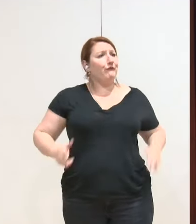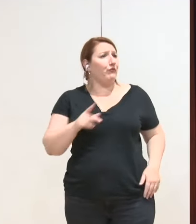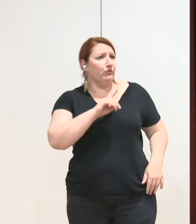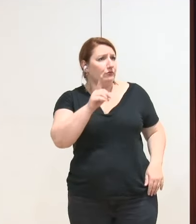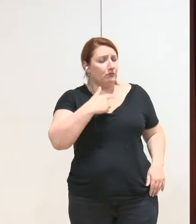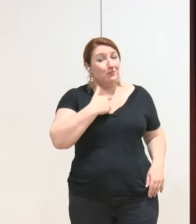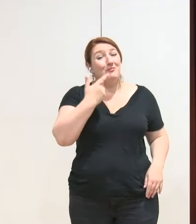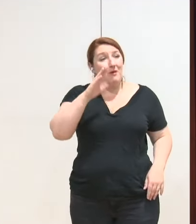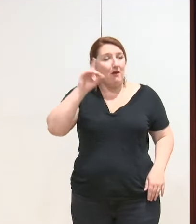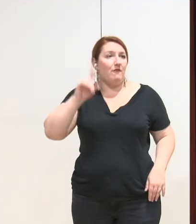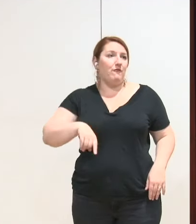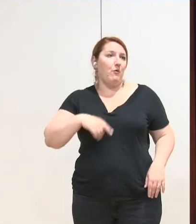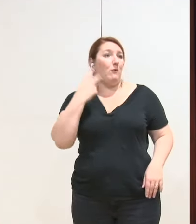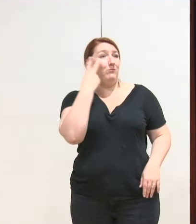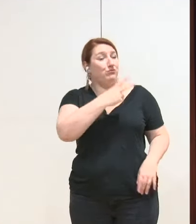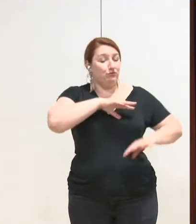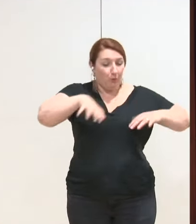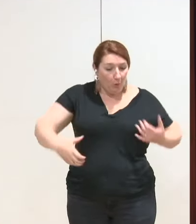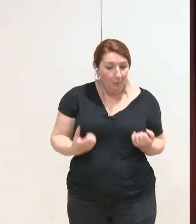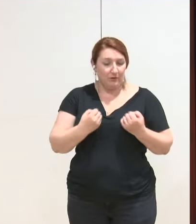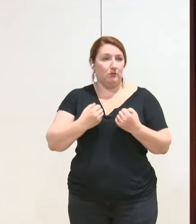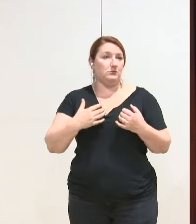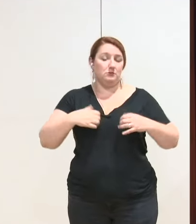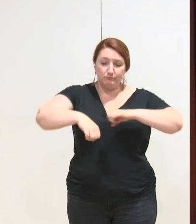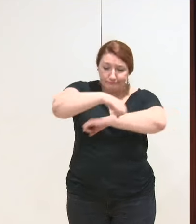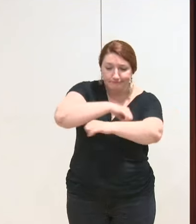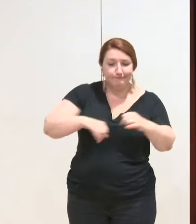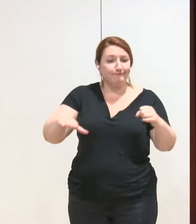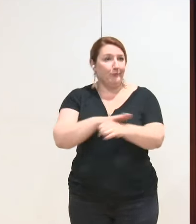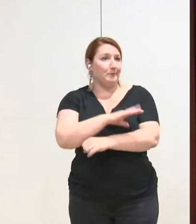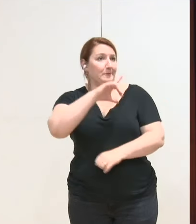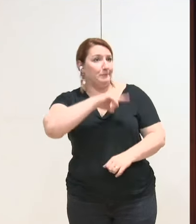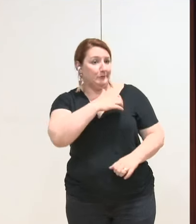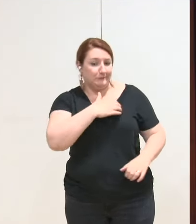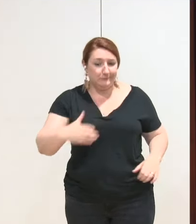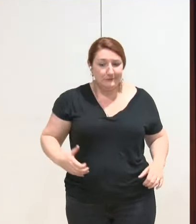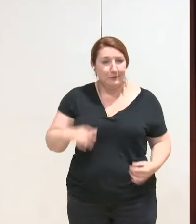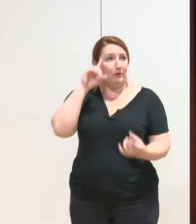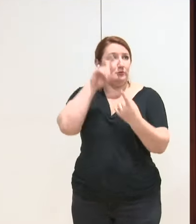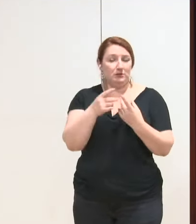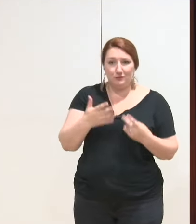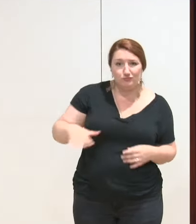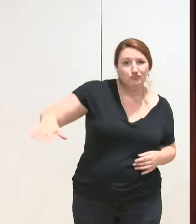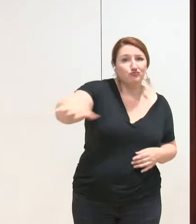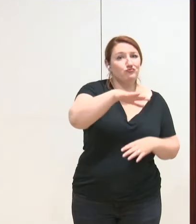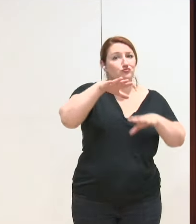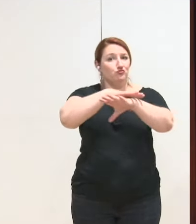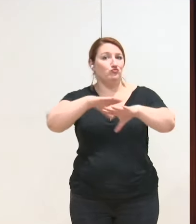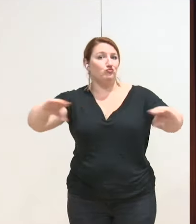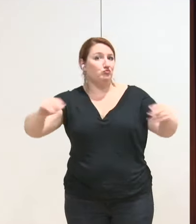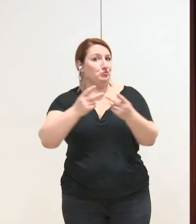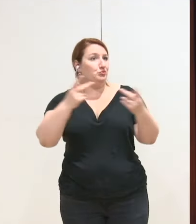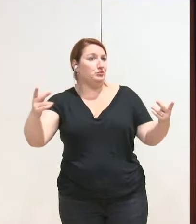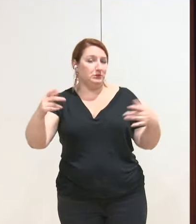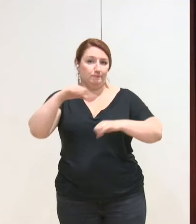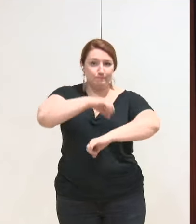police municipale qui est de veiller d'abord à la tranquillité publique de faire en sorte qu'elle prévienne et qu'elle réprime lorsque c'est